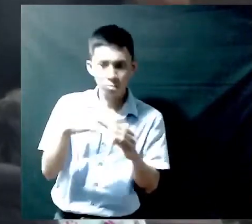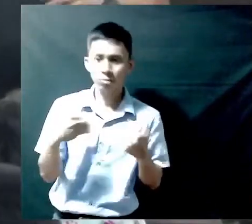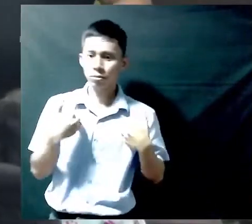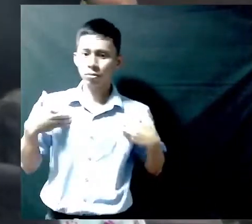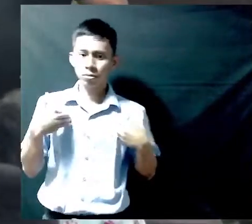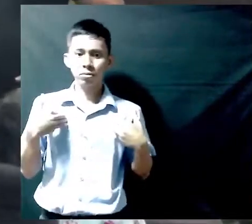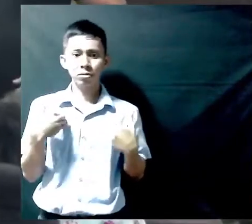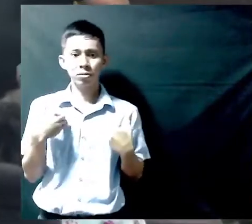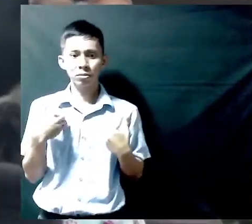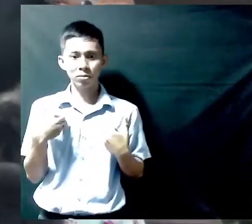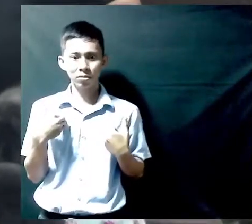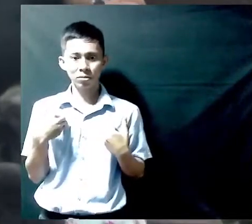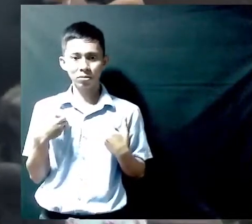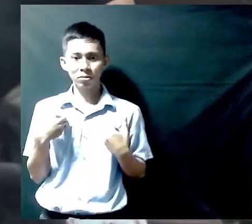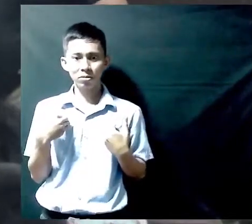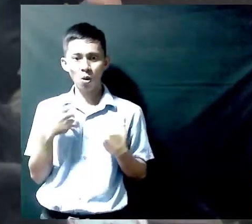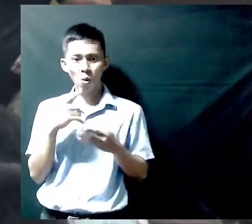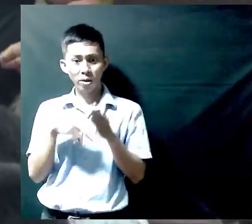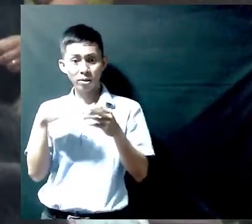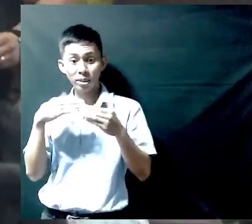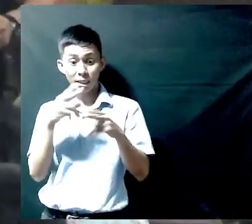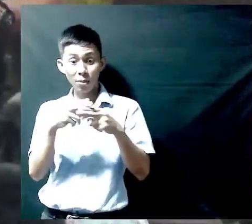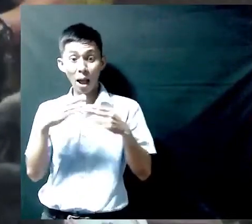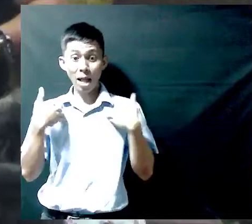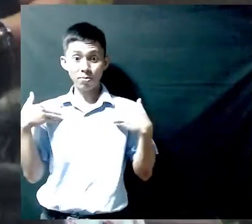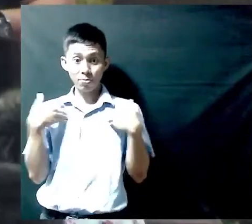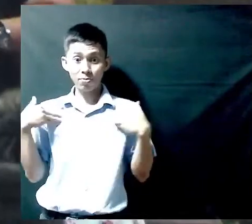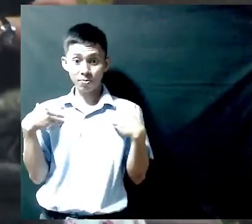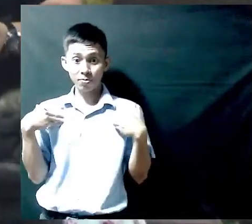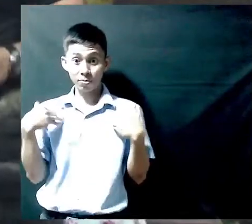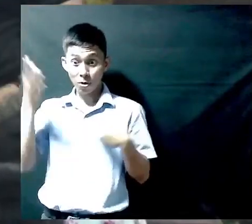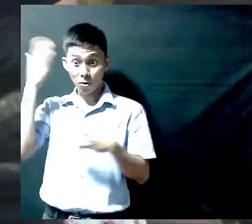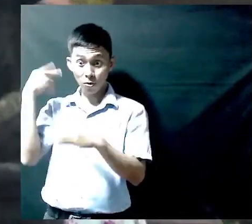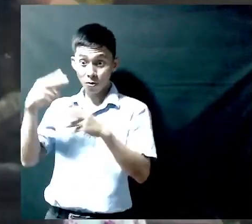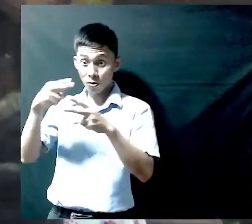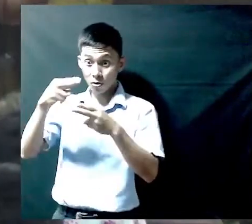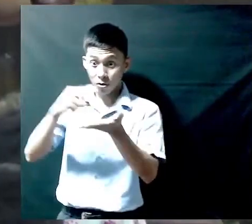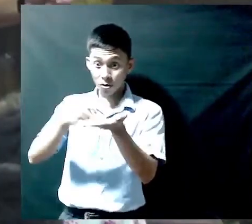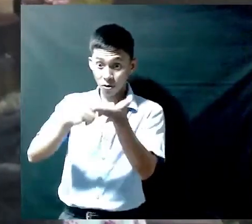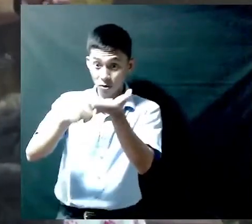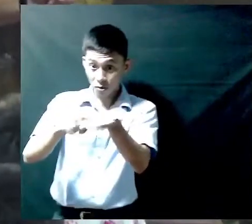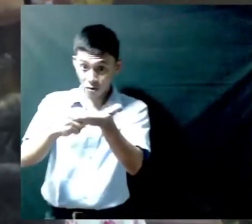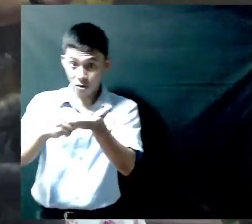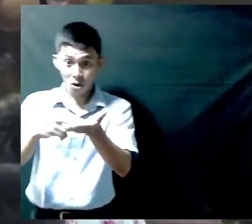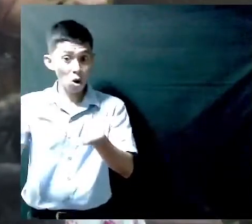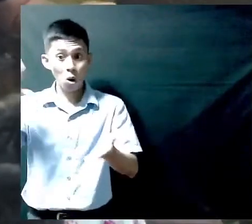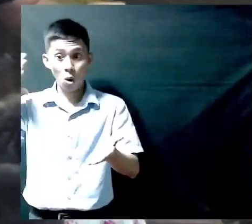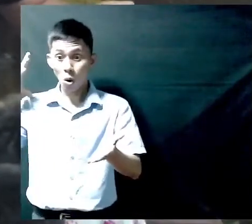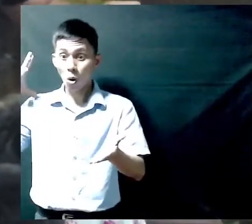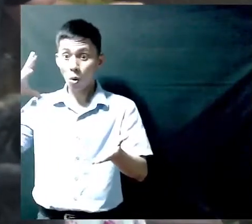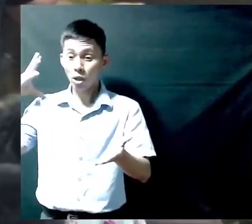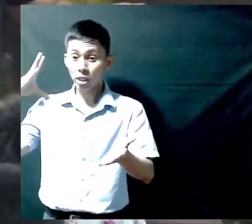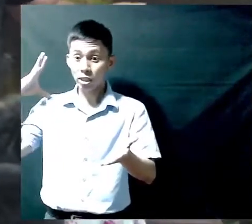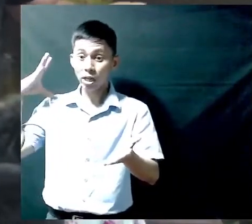kahit nakapasok na lahat, hindi isasara ni Noah ang pinto, agad din nakakapasok si